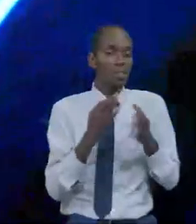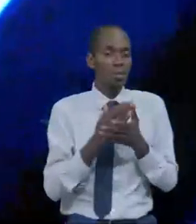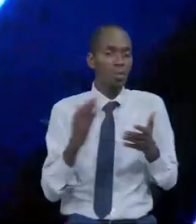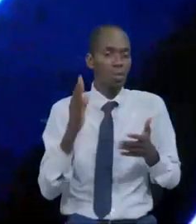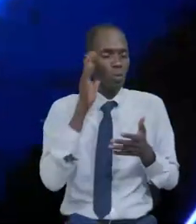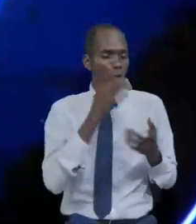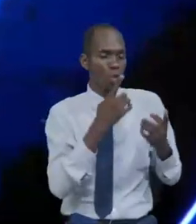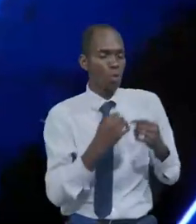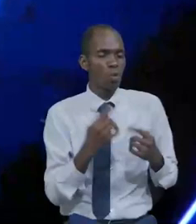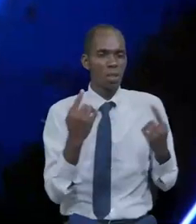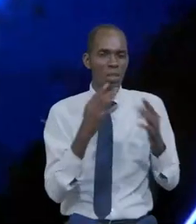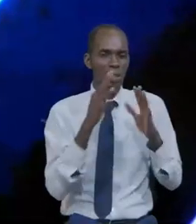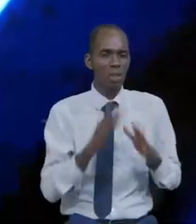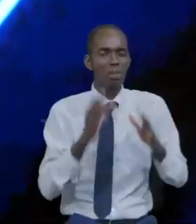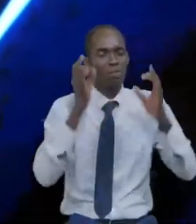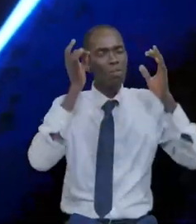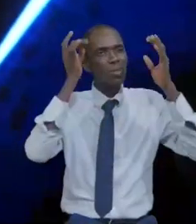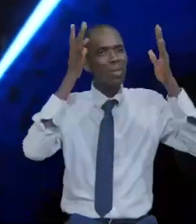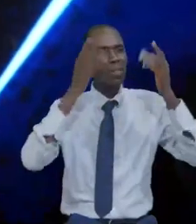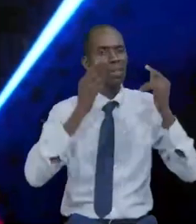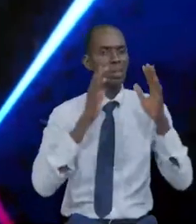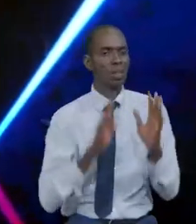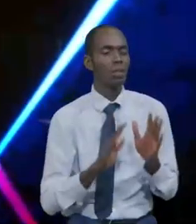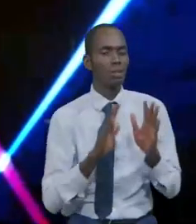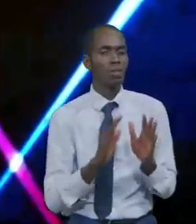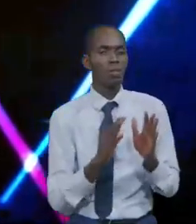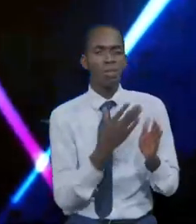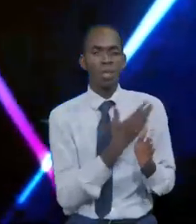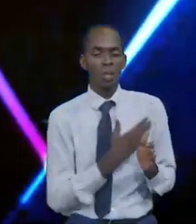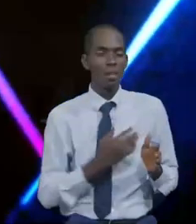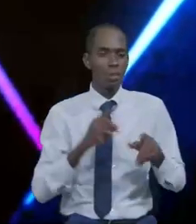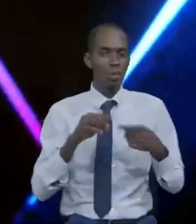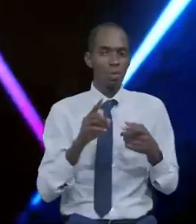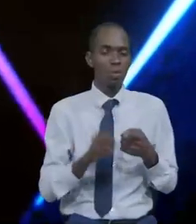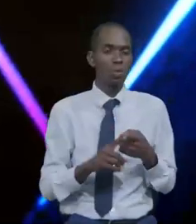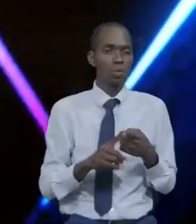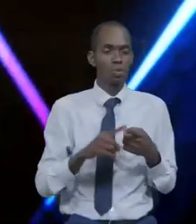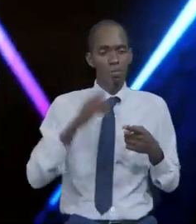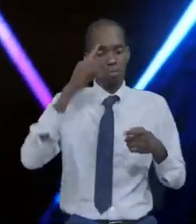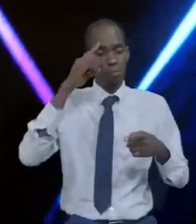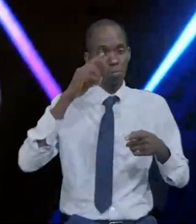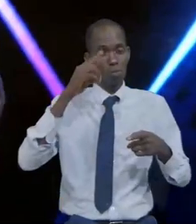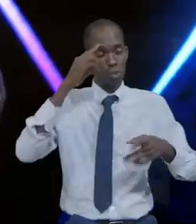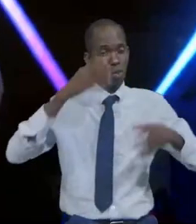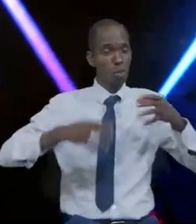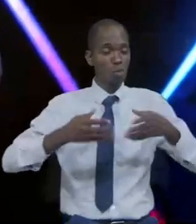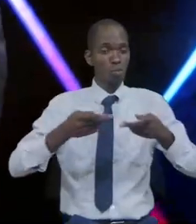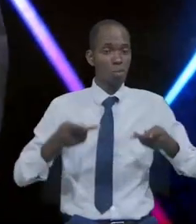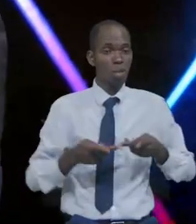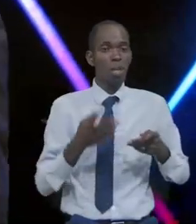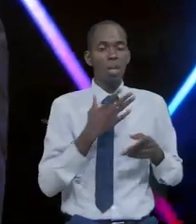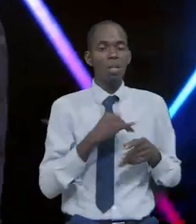pécheur terrible, il est allé au tribunal et ben, il est jugé, il est emprisonné, on ne peut